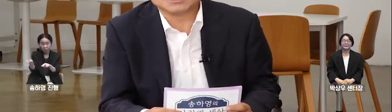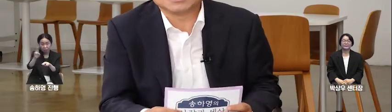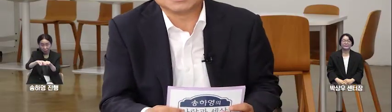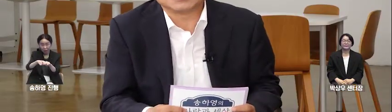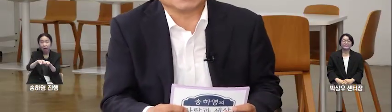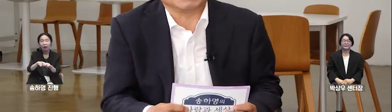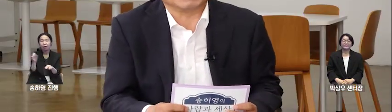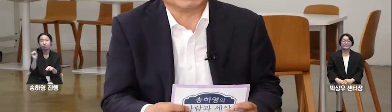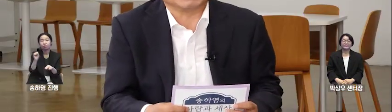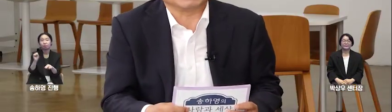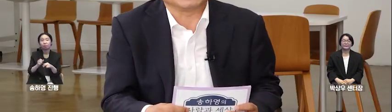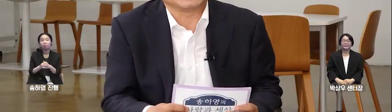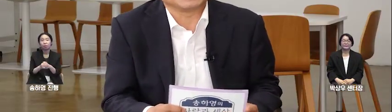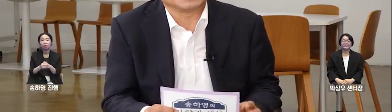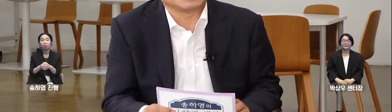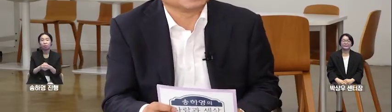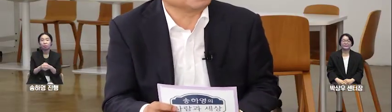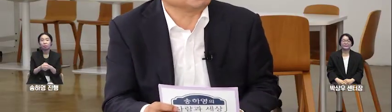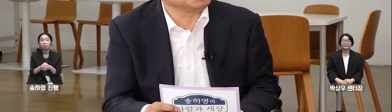되셨어요.